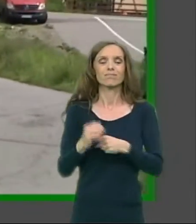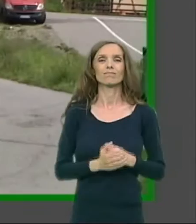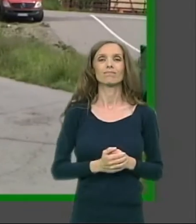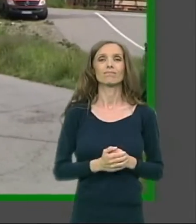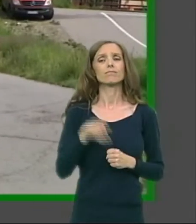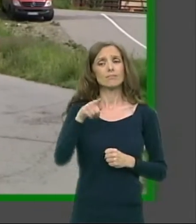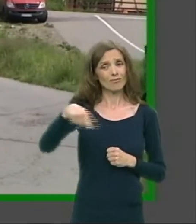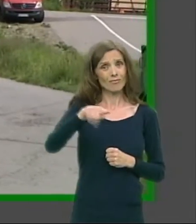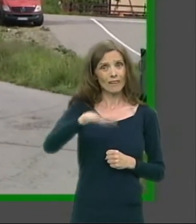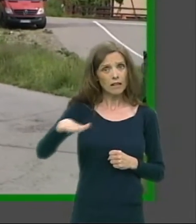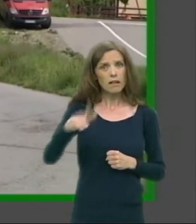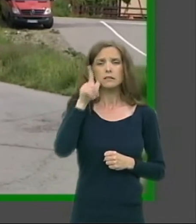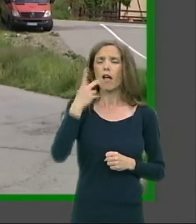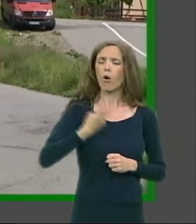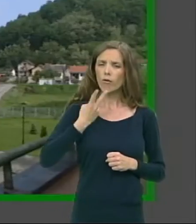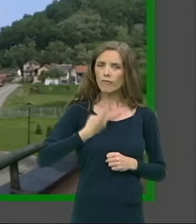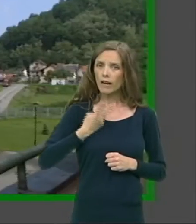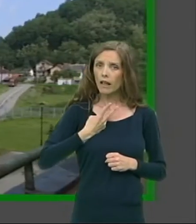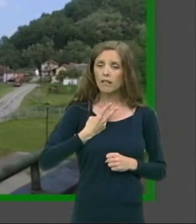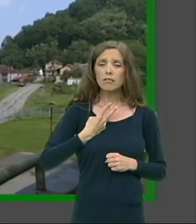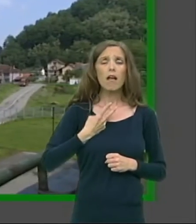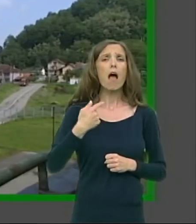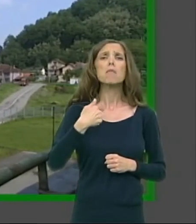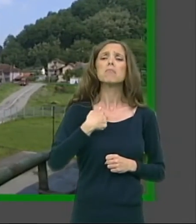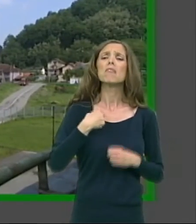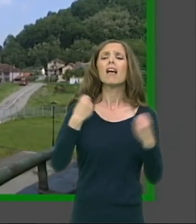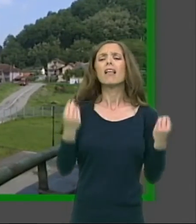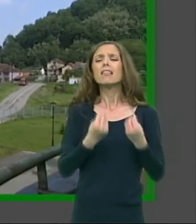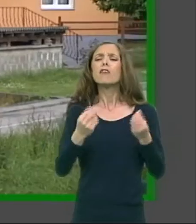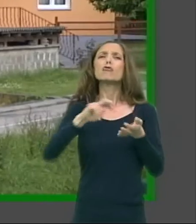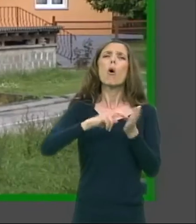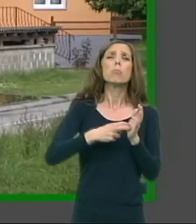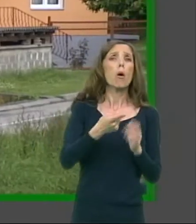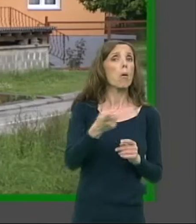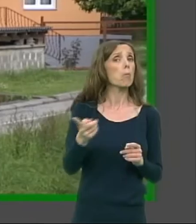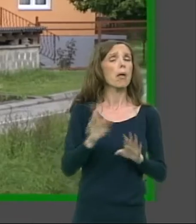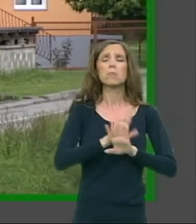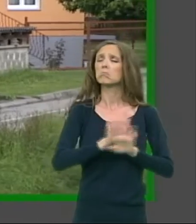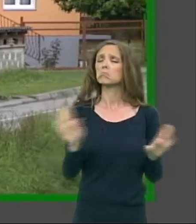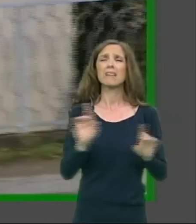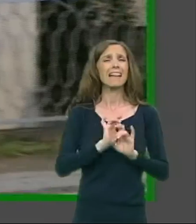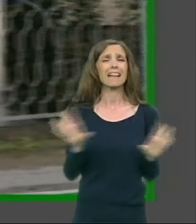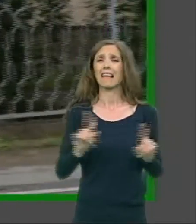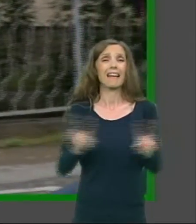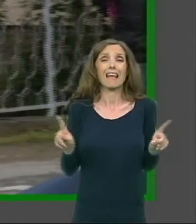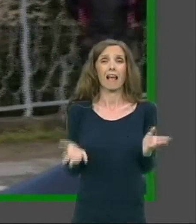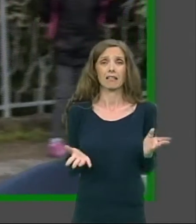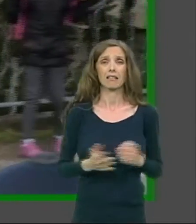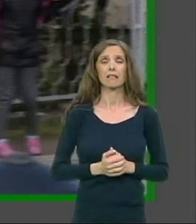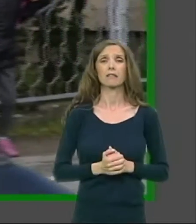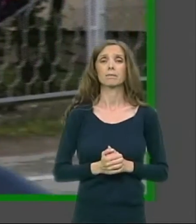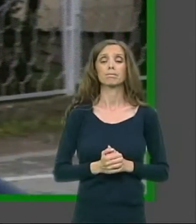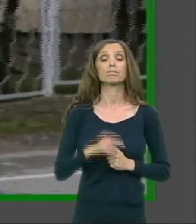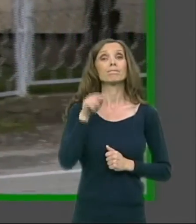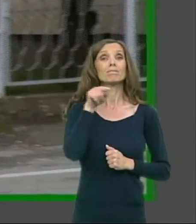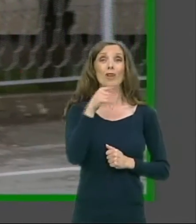To su vredna deca. Nikada nisam imala probleme bilo koje vrste s tom decom. U